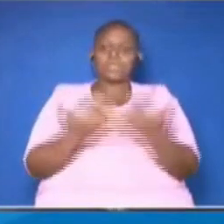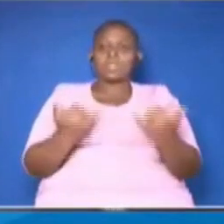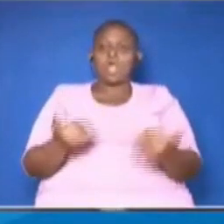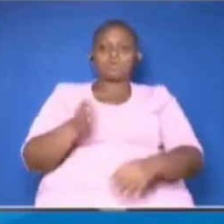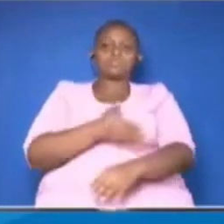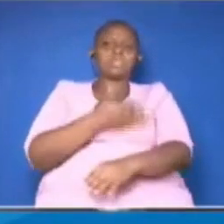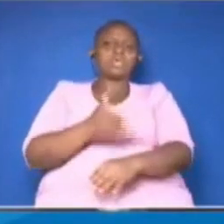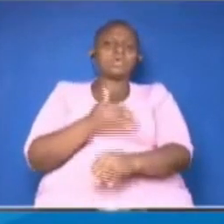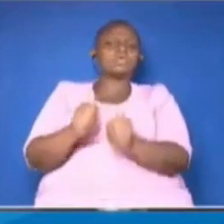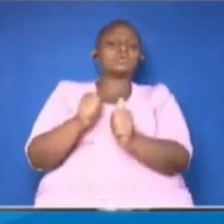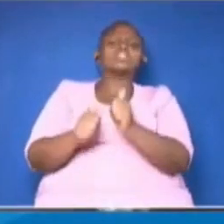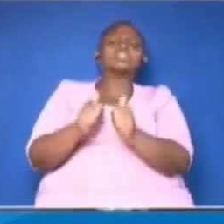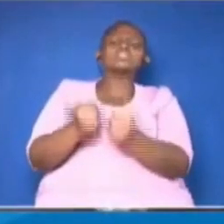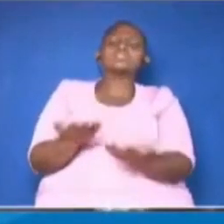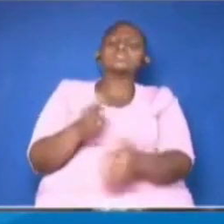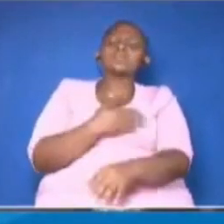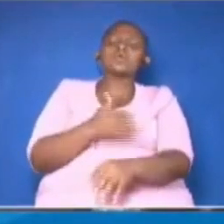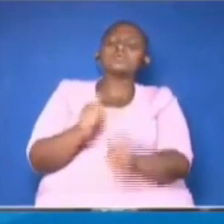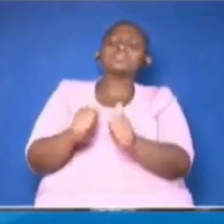Tuimbe wimbo gani?